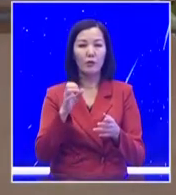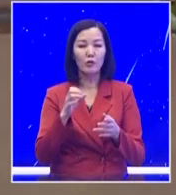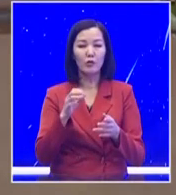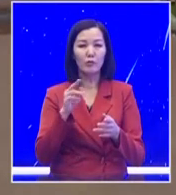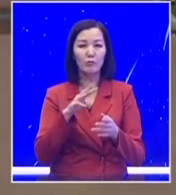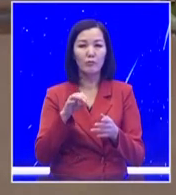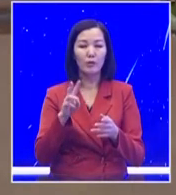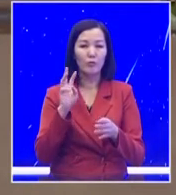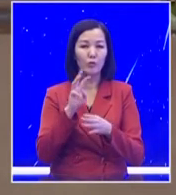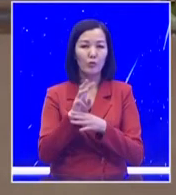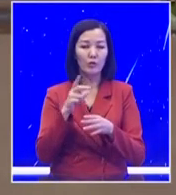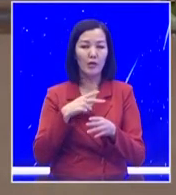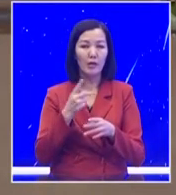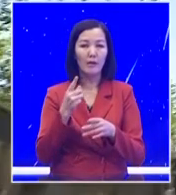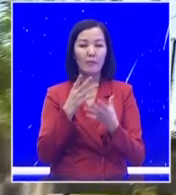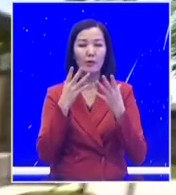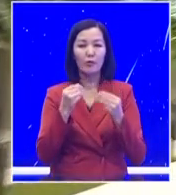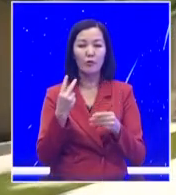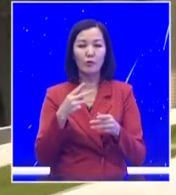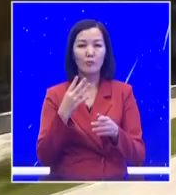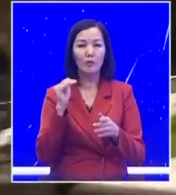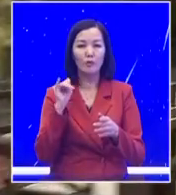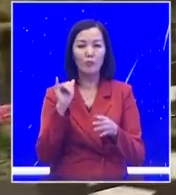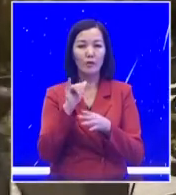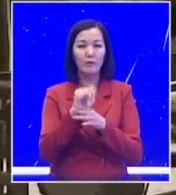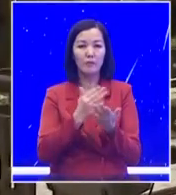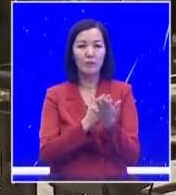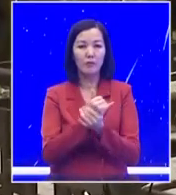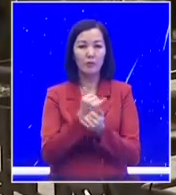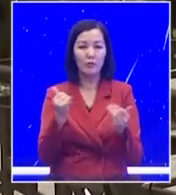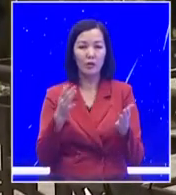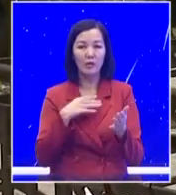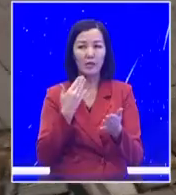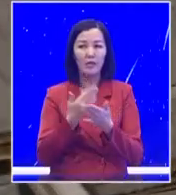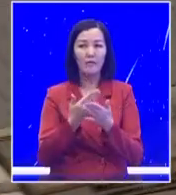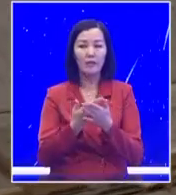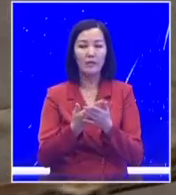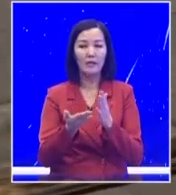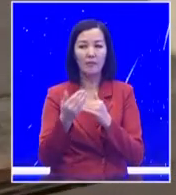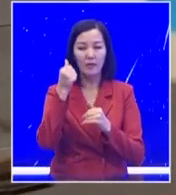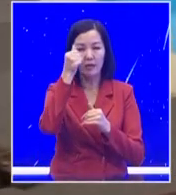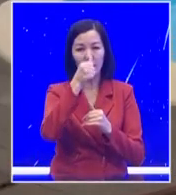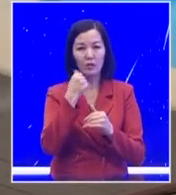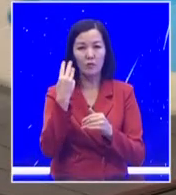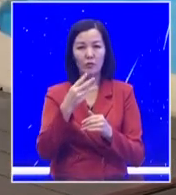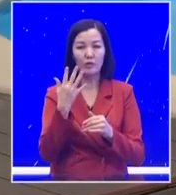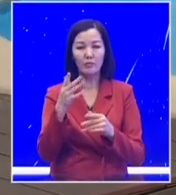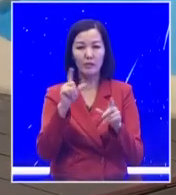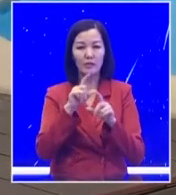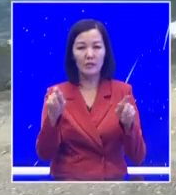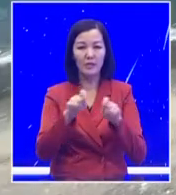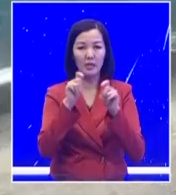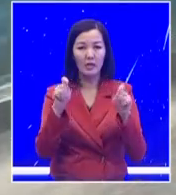249 демалыс орны күніне 24 мыңға жуық мейманға қызмет көрсетеді. Мәселен, былтырдың өзіне өңірде 35 нысан